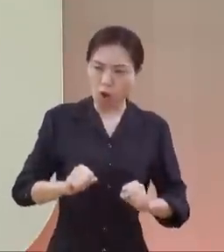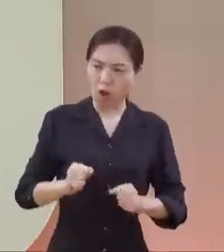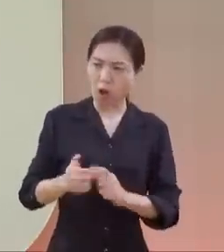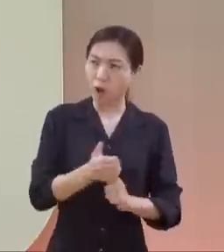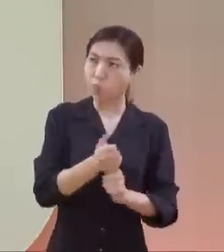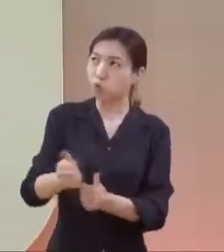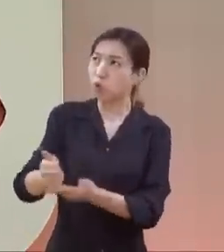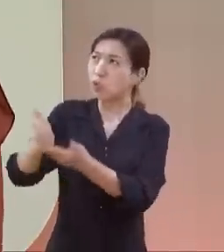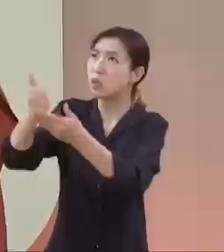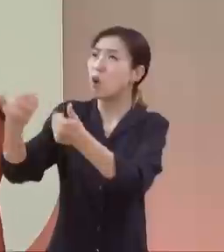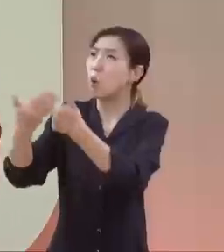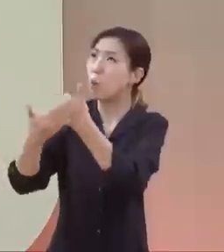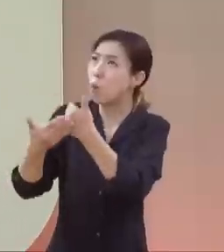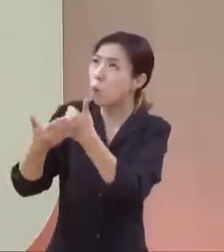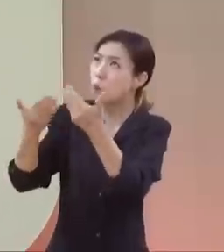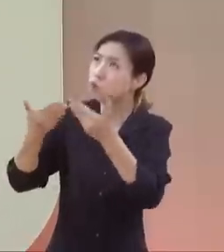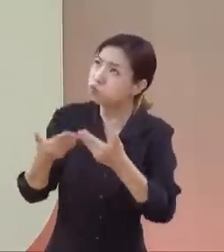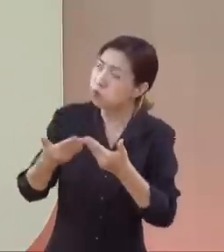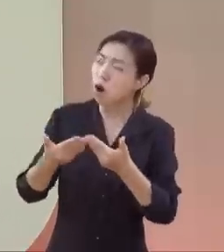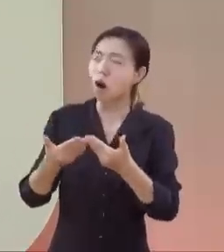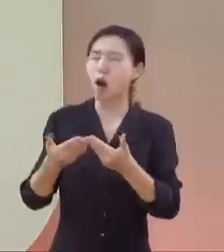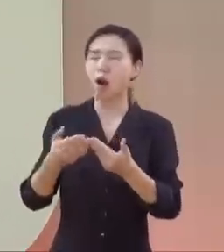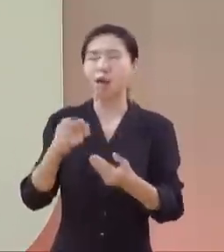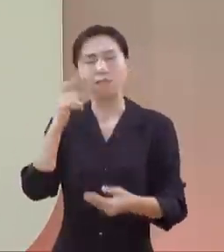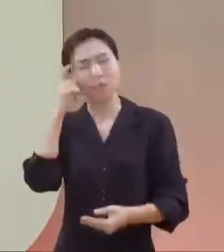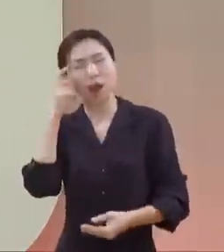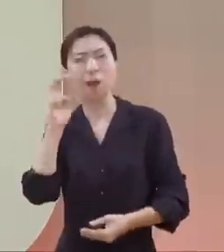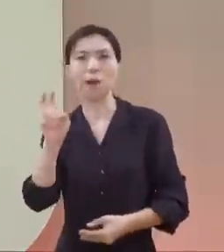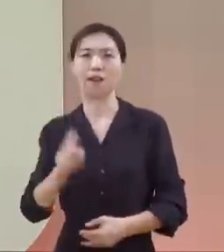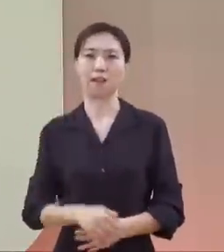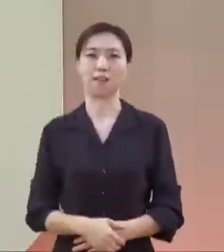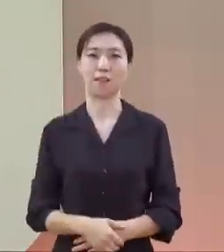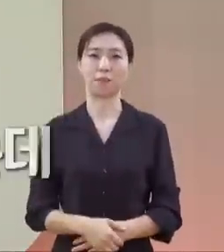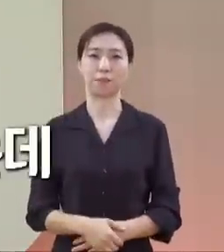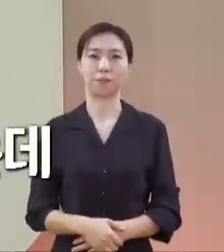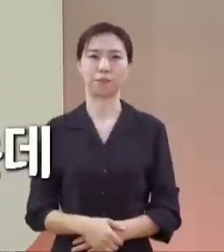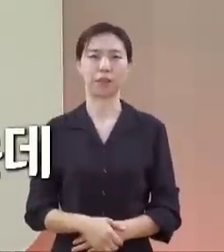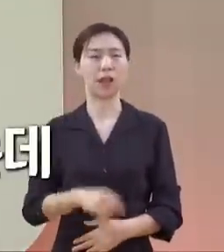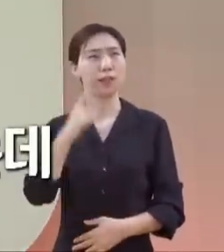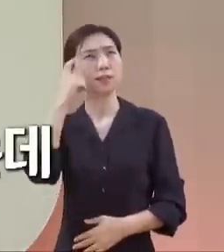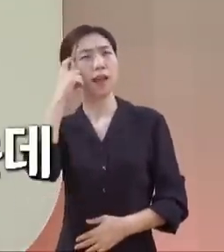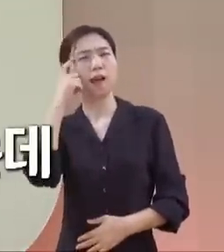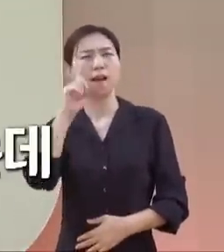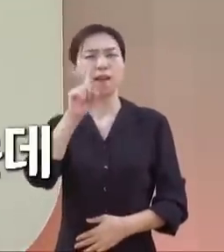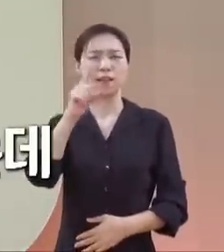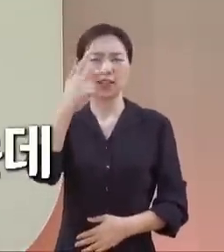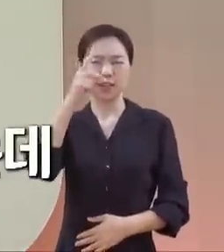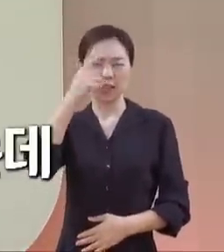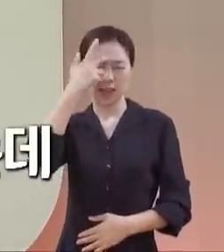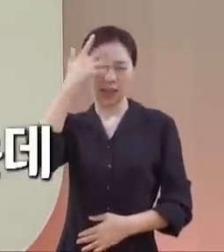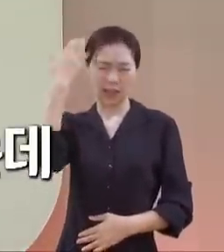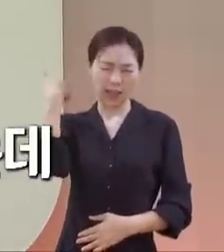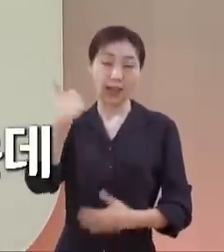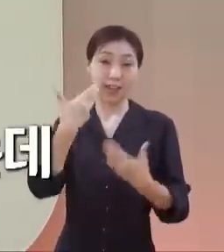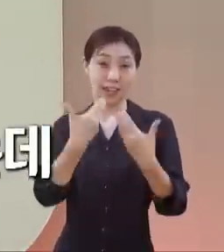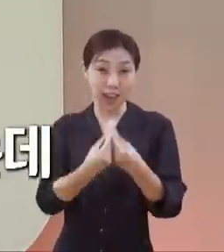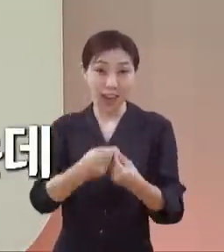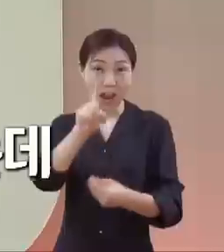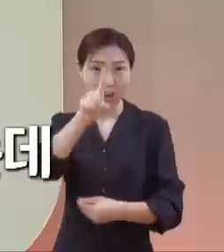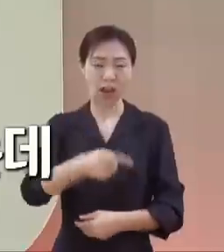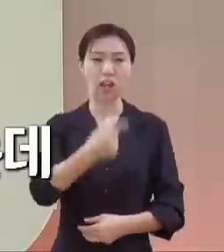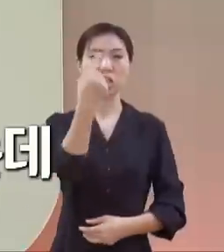그 중에 한 가지 유독 기억이 나던 사건이 있었는데 1985년도에 1985년도에